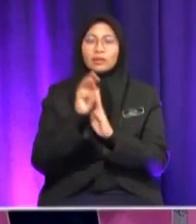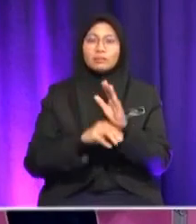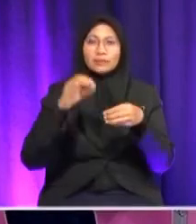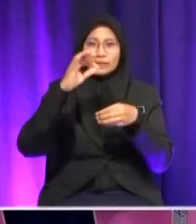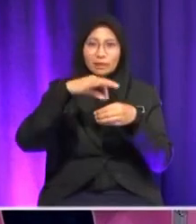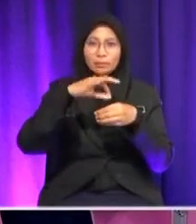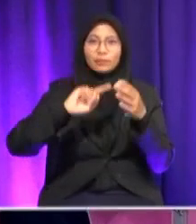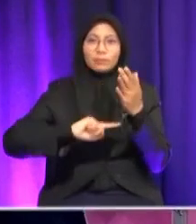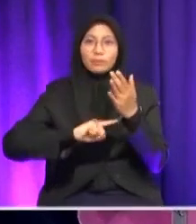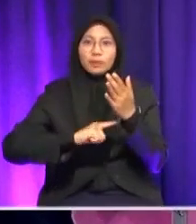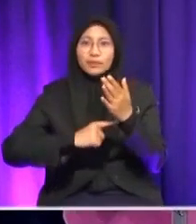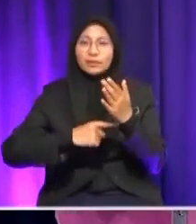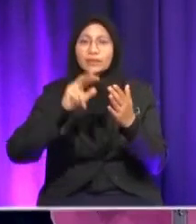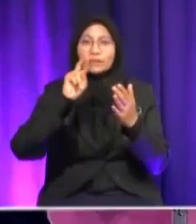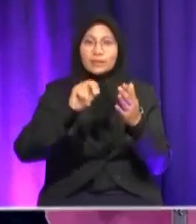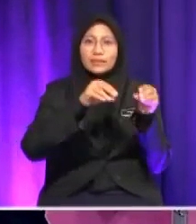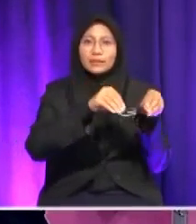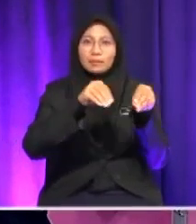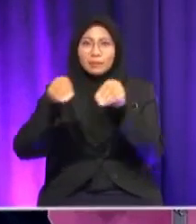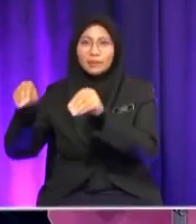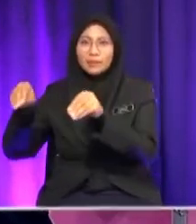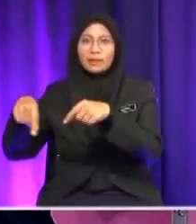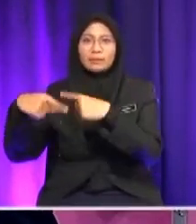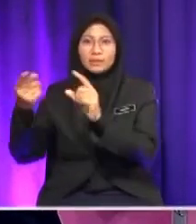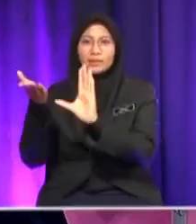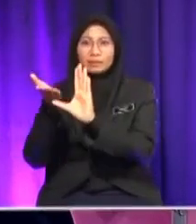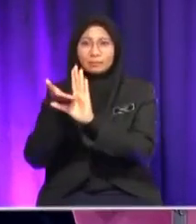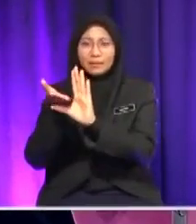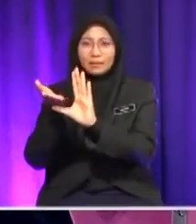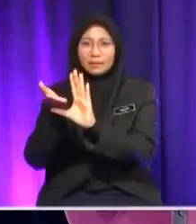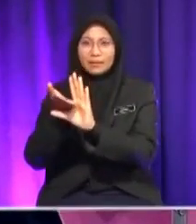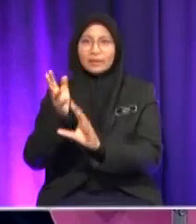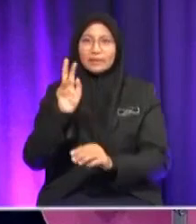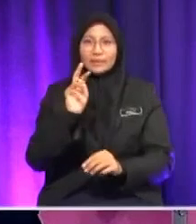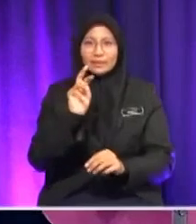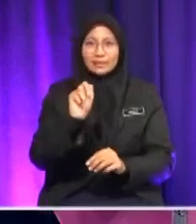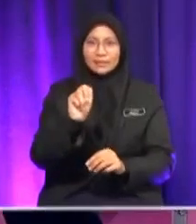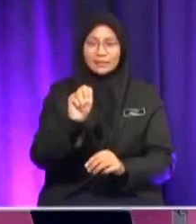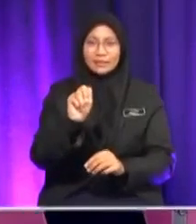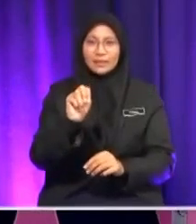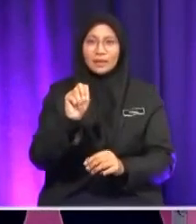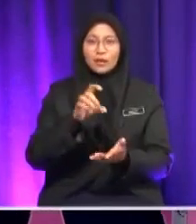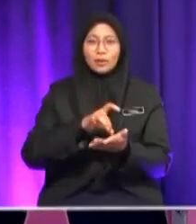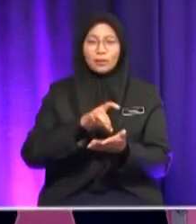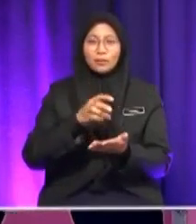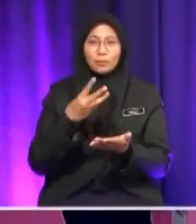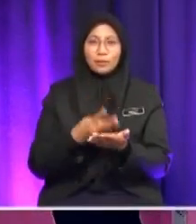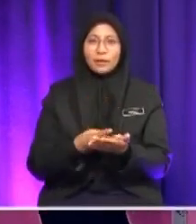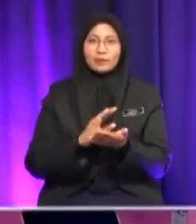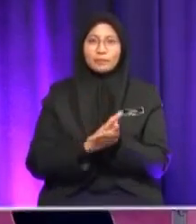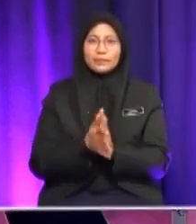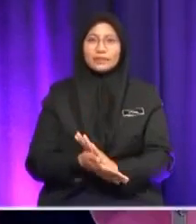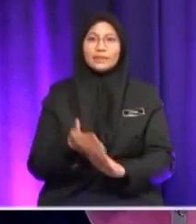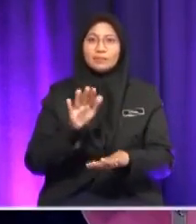tabung murid-murid dan duit itu akan pergi ke akaun bank. Mm-hmm. Dan dari situlah, sejak kecil lagi kita kena mulakan amalan menabung.